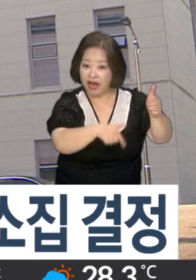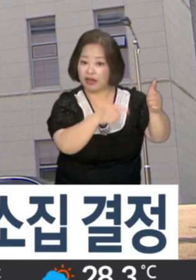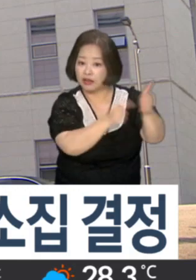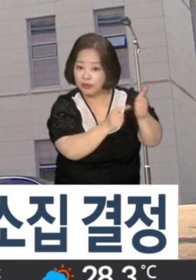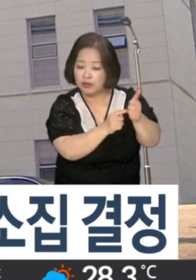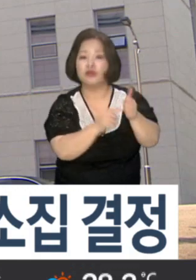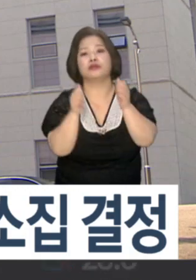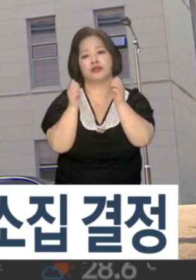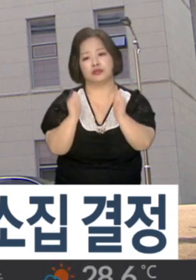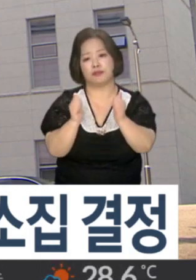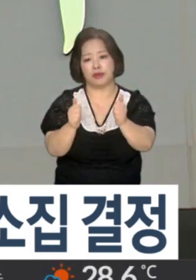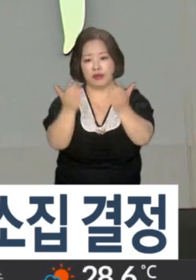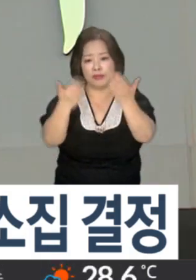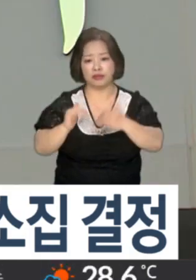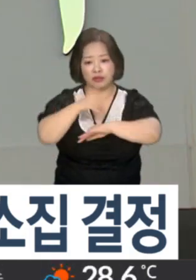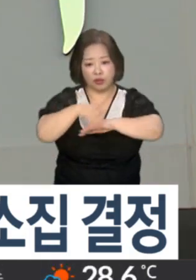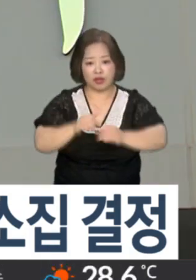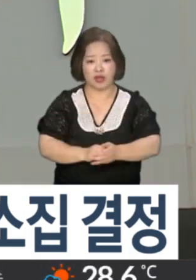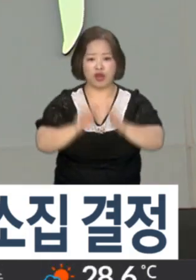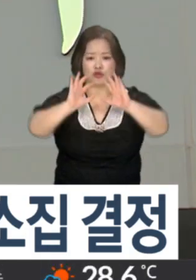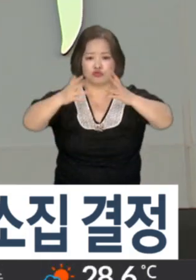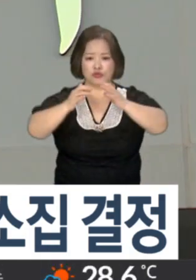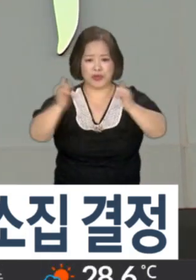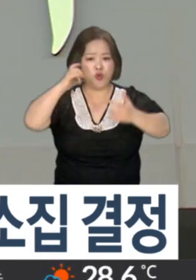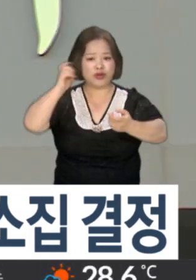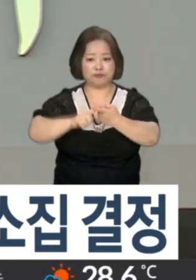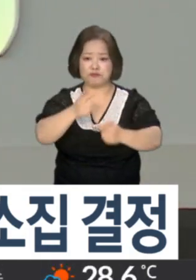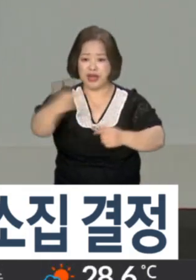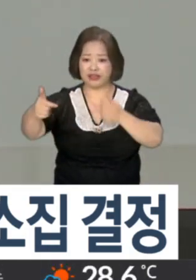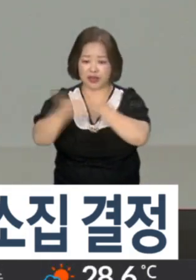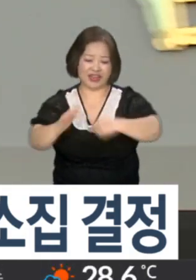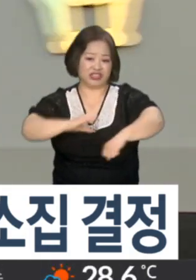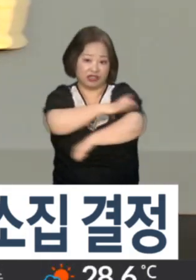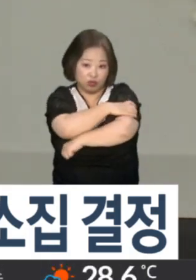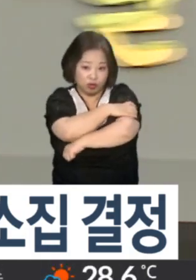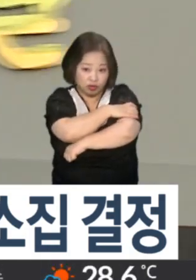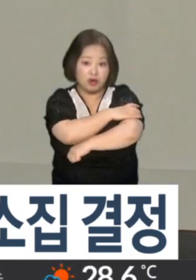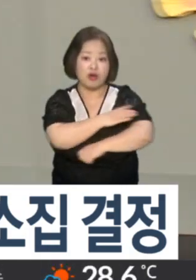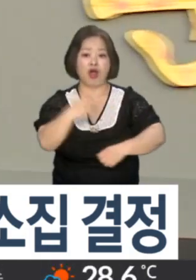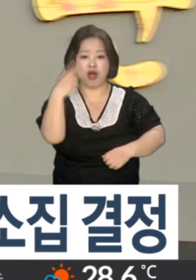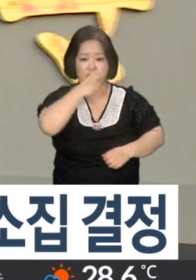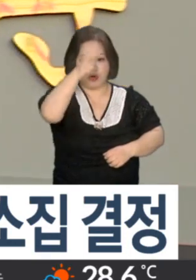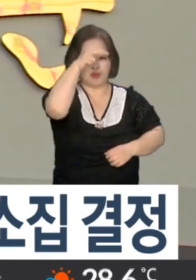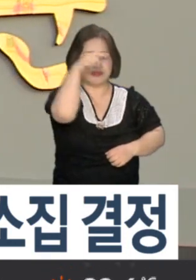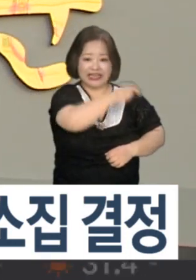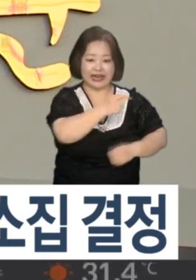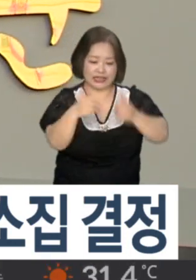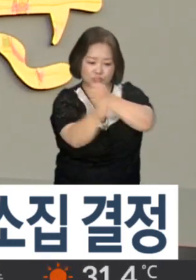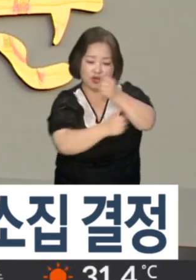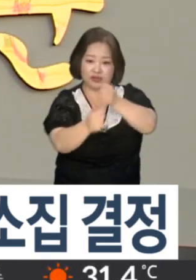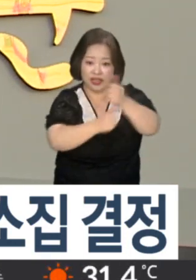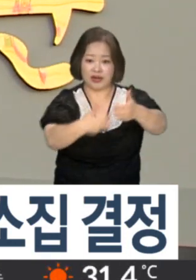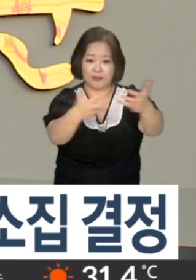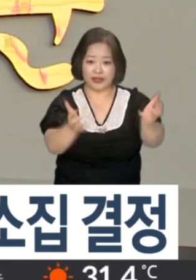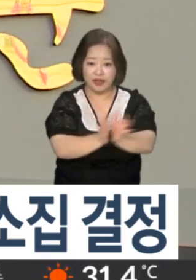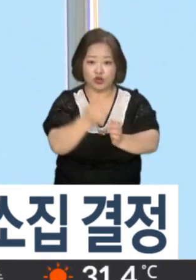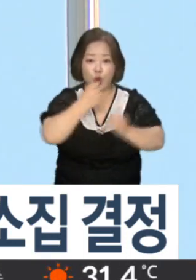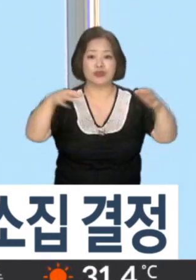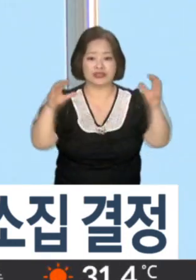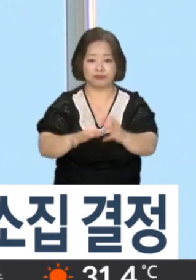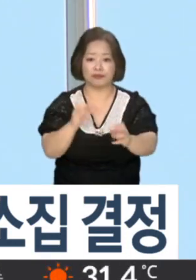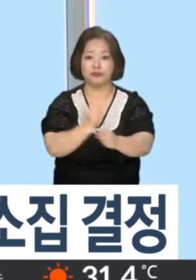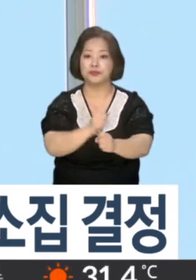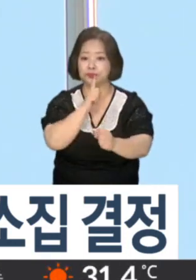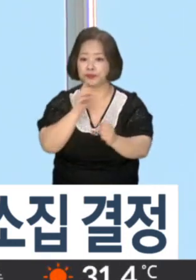국방부장관이 본사안에 대한 국민적 관심을 고려해 직권으로 군 검찰 수사심의위원회를 구성해 소집하도록